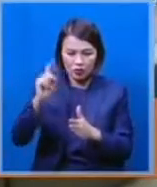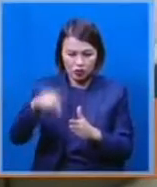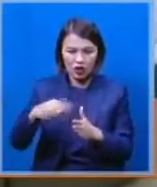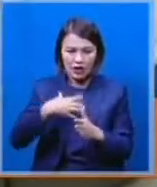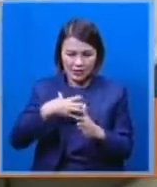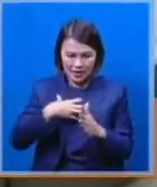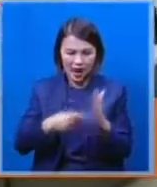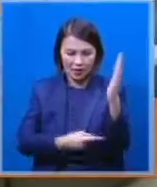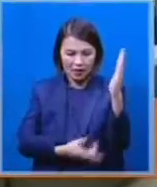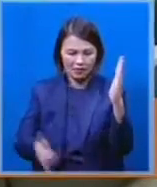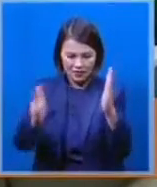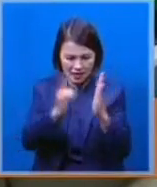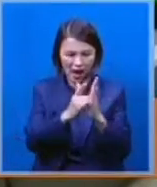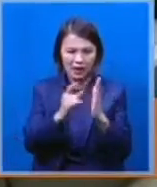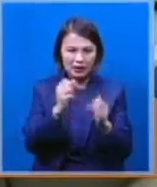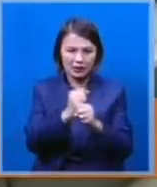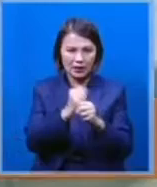ดับค่ะ